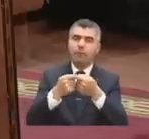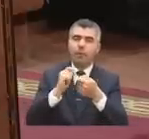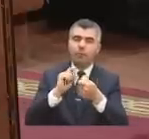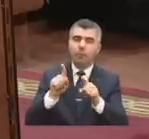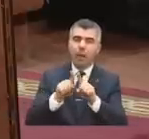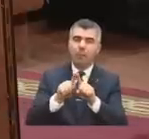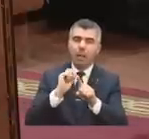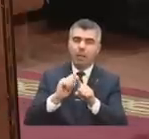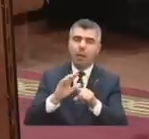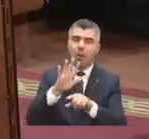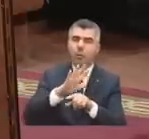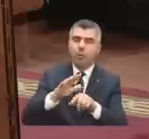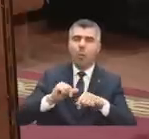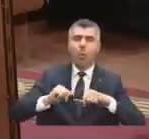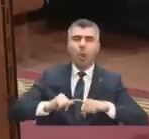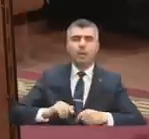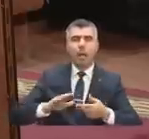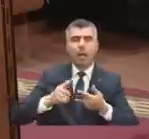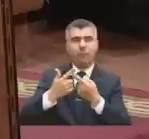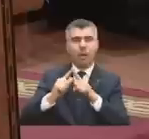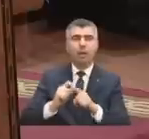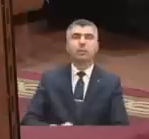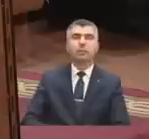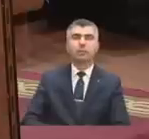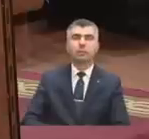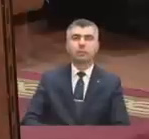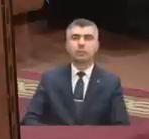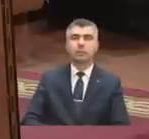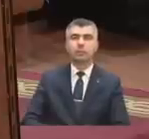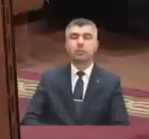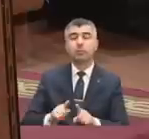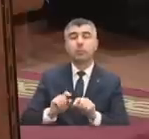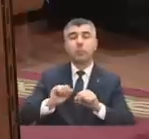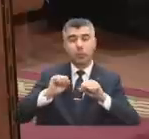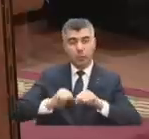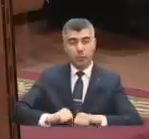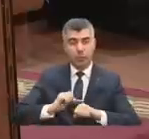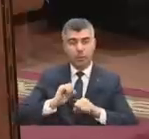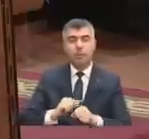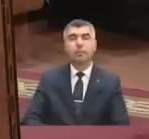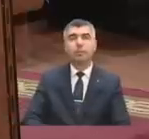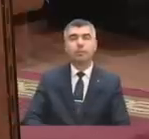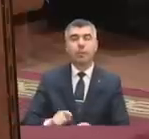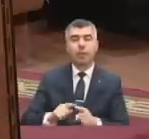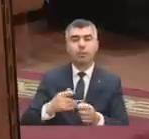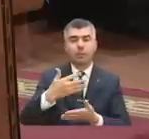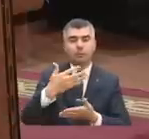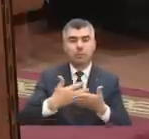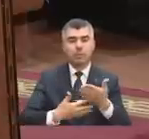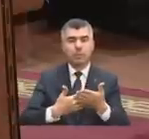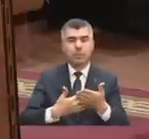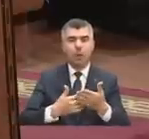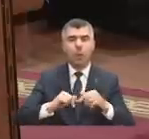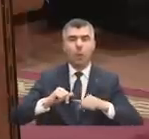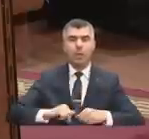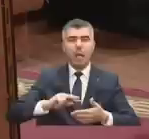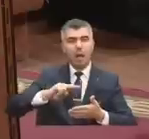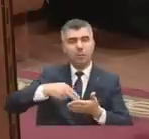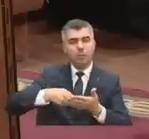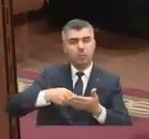على صعيد القطاعات الوزاريه وتفعيل المقتضيات الوزاري رقم